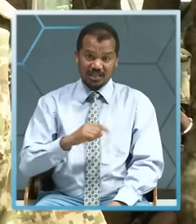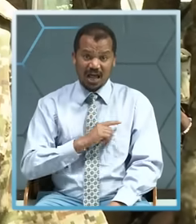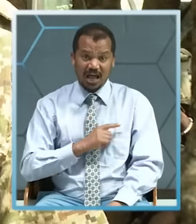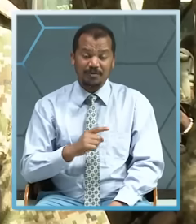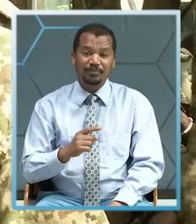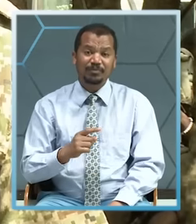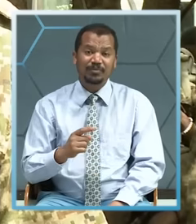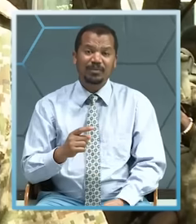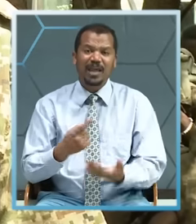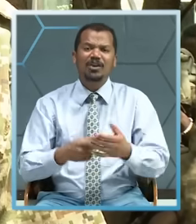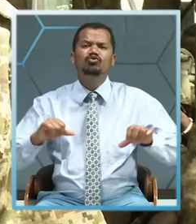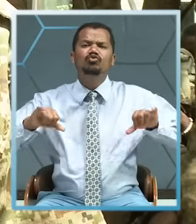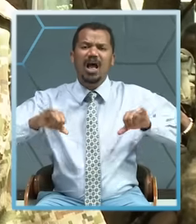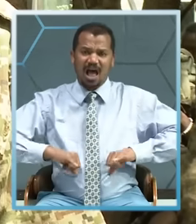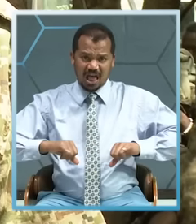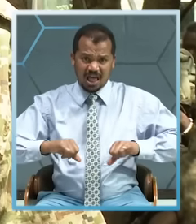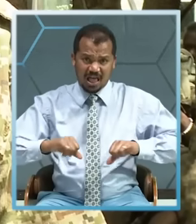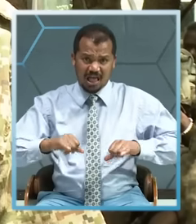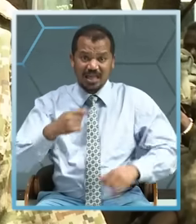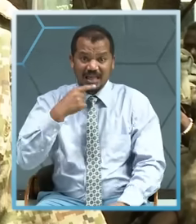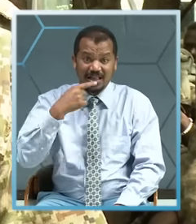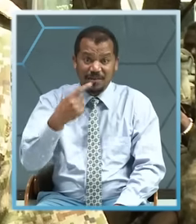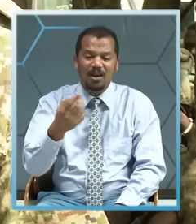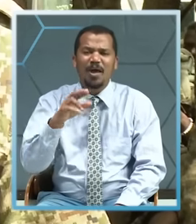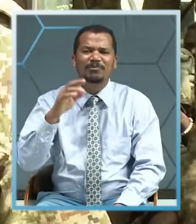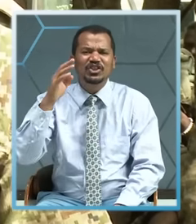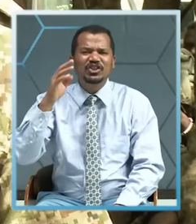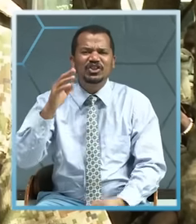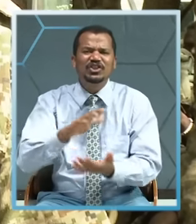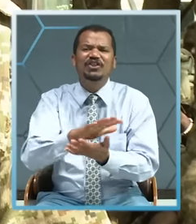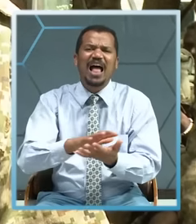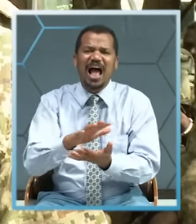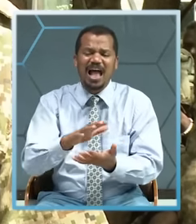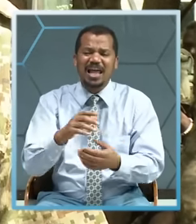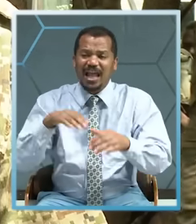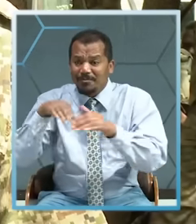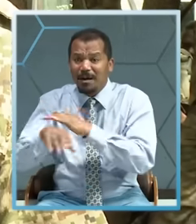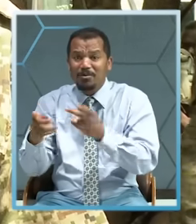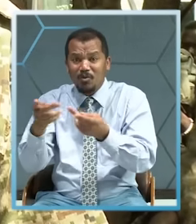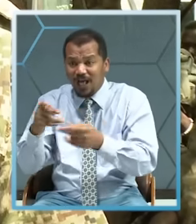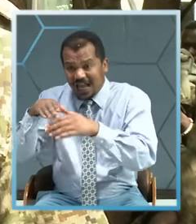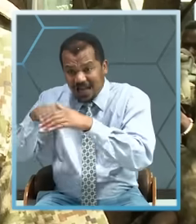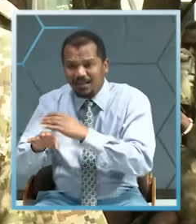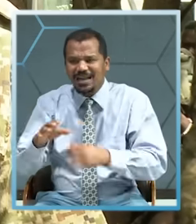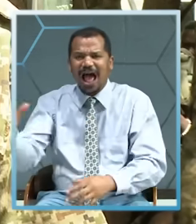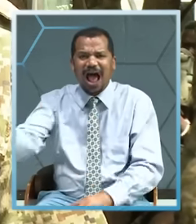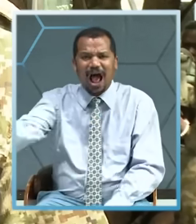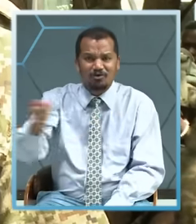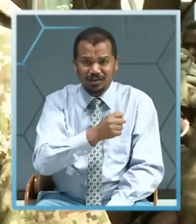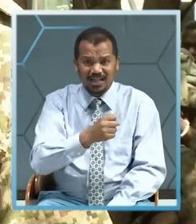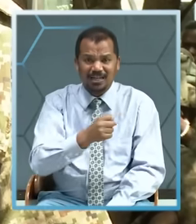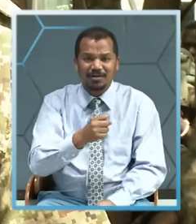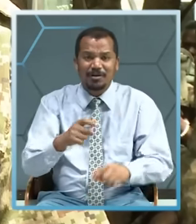እኛም ይሄኔ ጁንታ የተባለ ወይ ደግሞ ሽፍታ የገባበትን ገፍተን